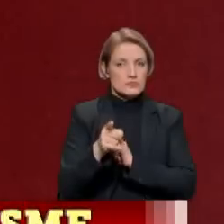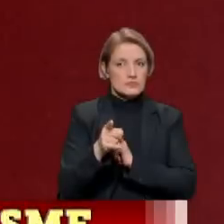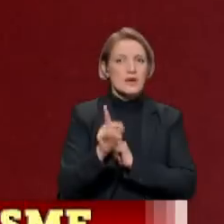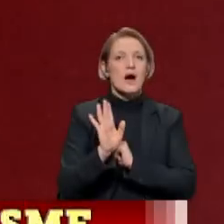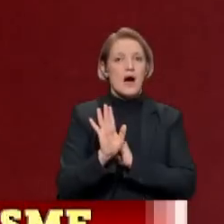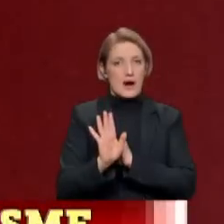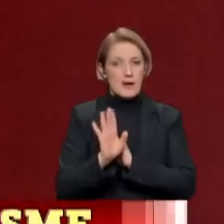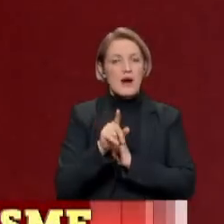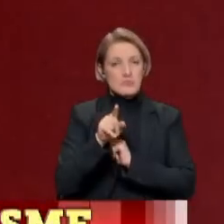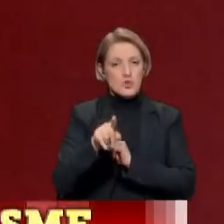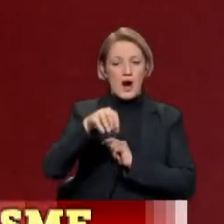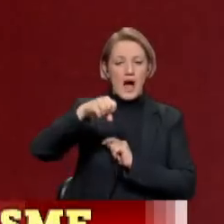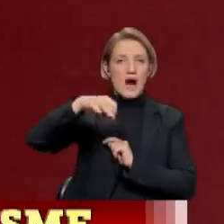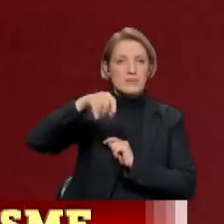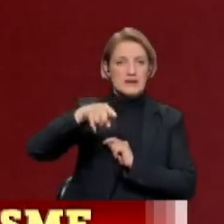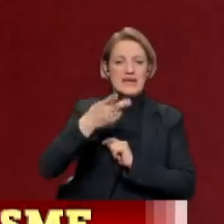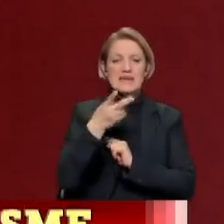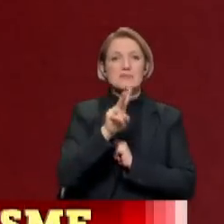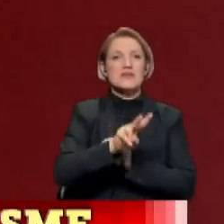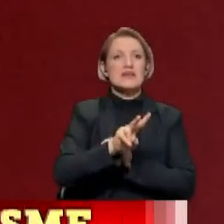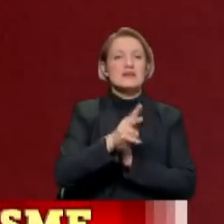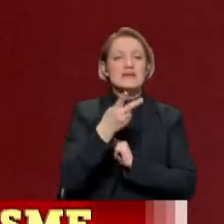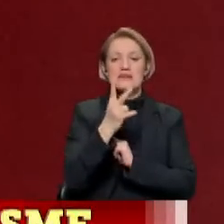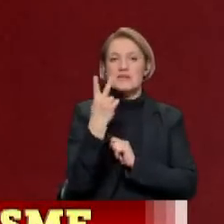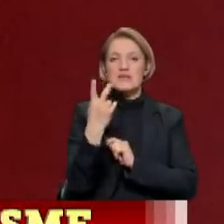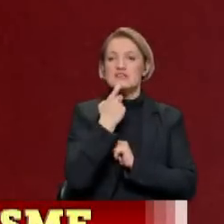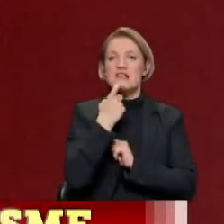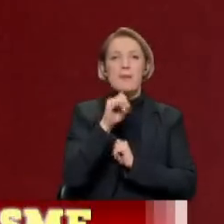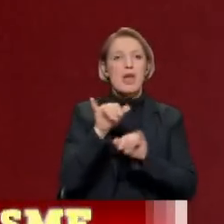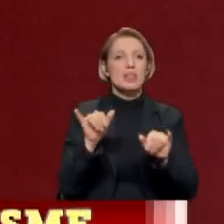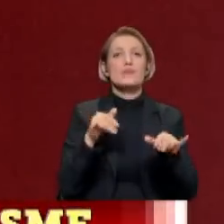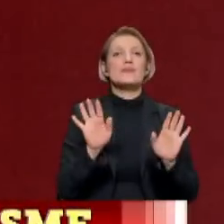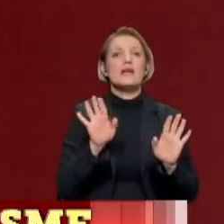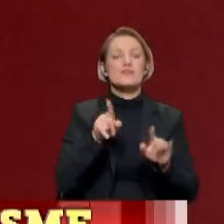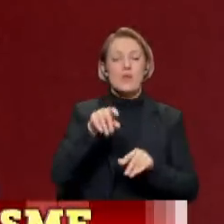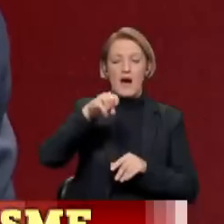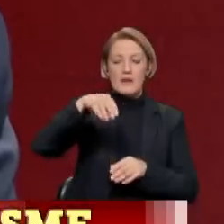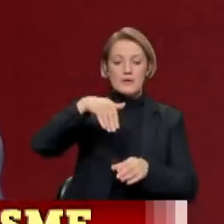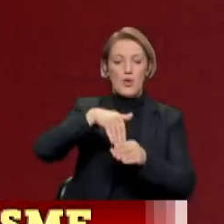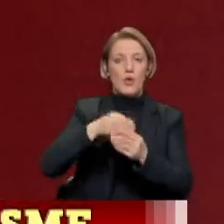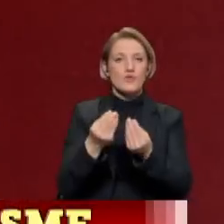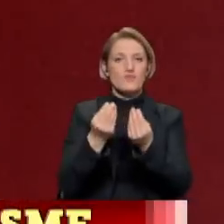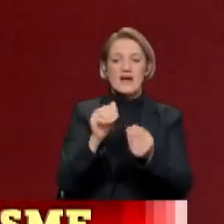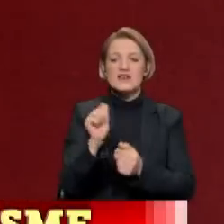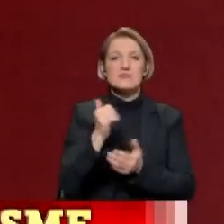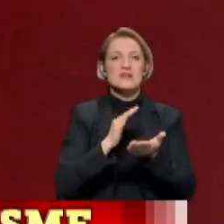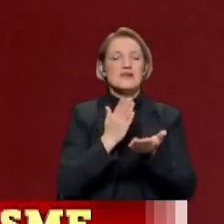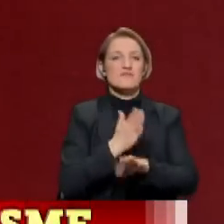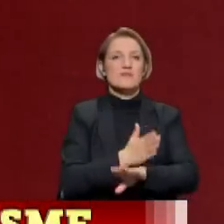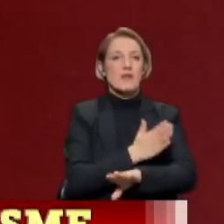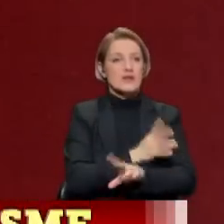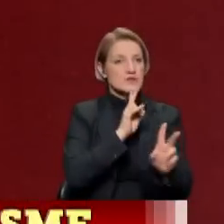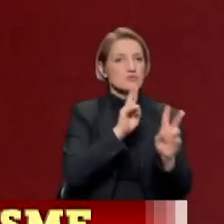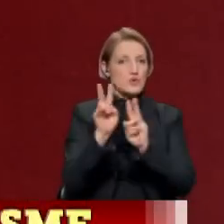Başkalaştınız. Bu AK Parti 2002'deki AK Parti değil. Bunu da artık AK Parti'ye oy veren kıymetli vatandaşlarımız